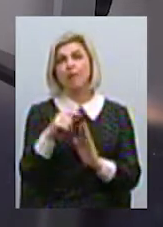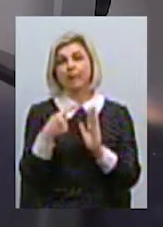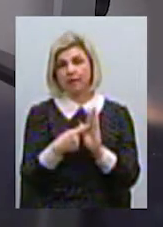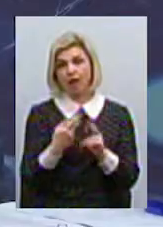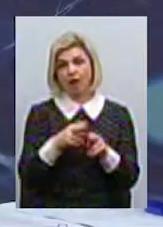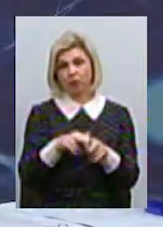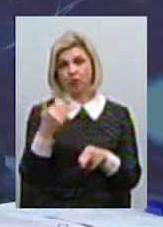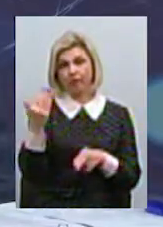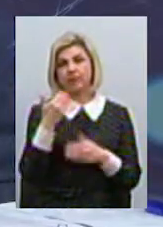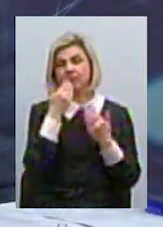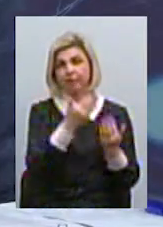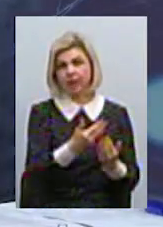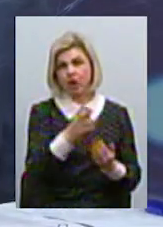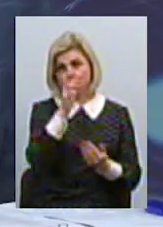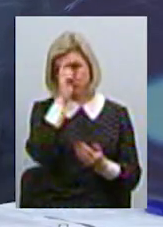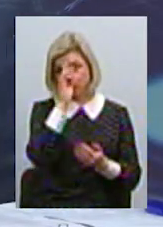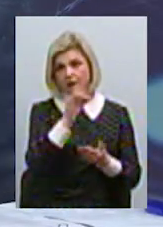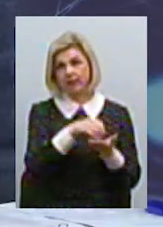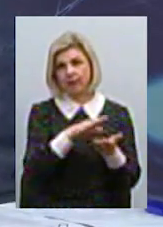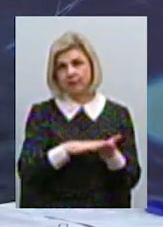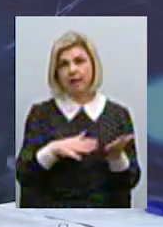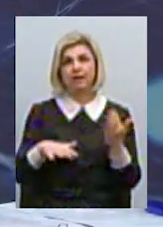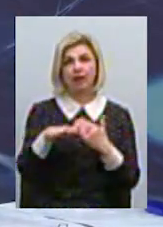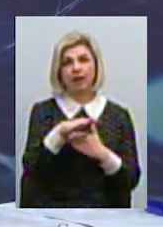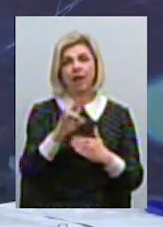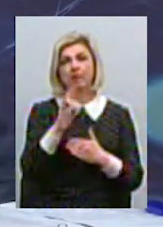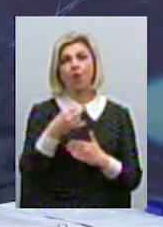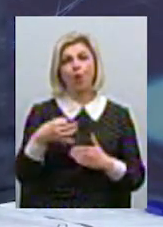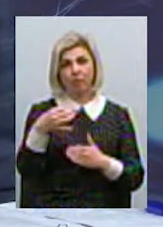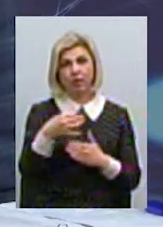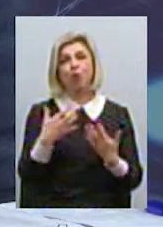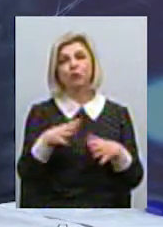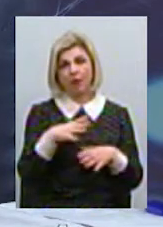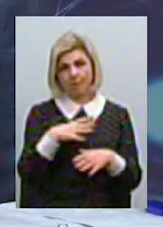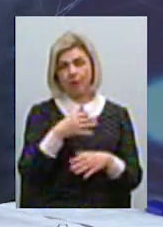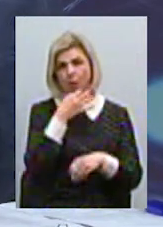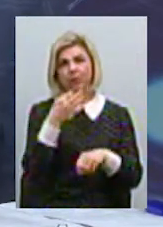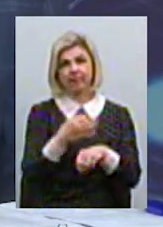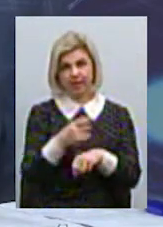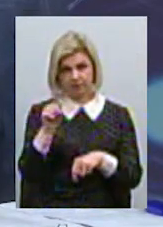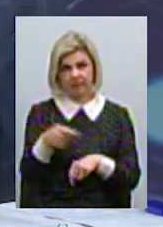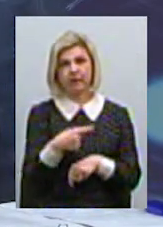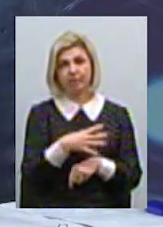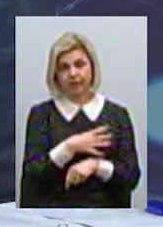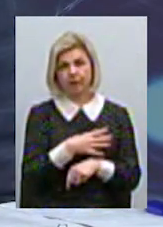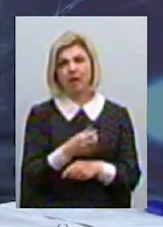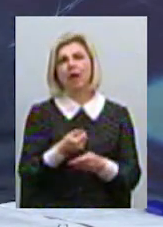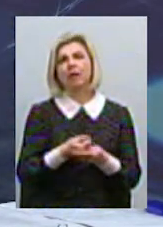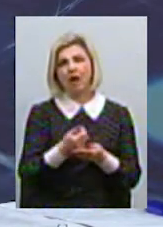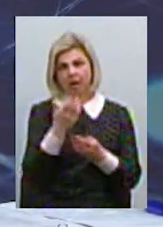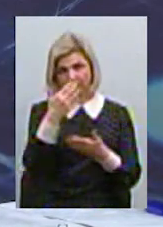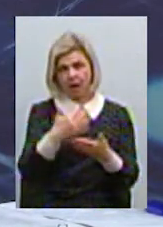зазначили. У нас державні реєстратори на території Миколаївської області понесли відповідальність. У нас ряди особам,